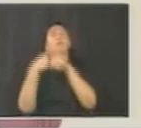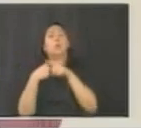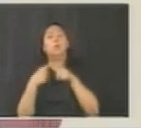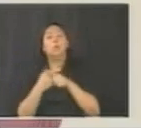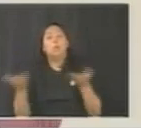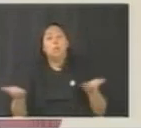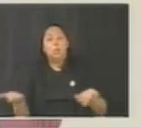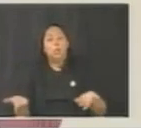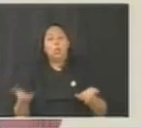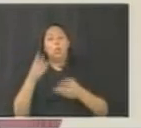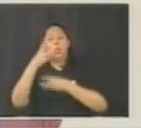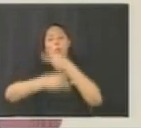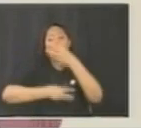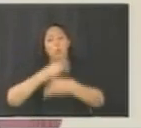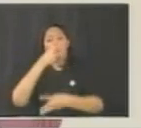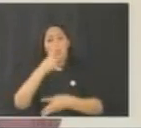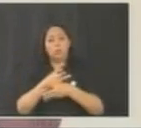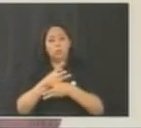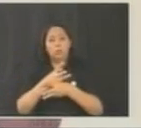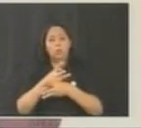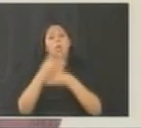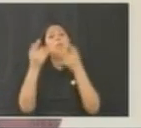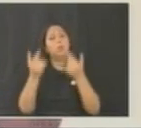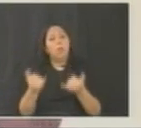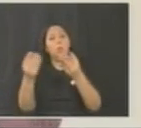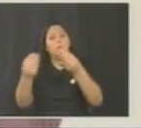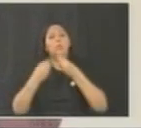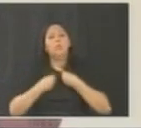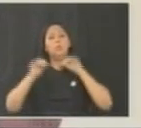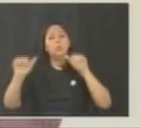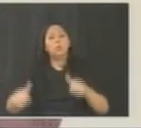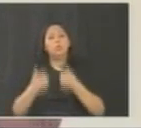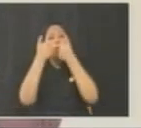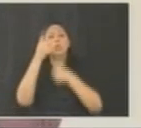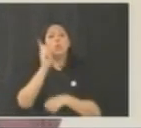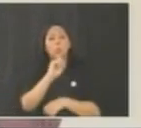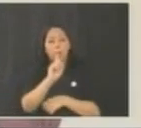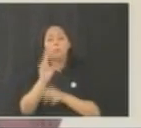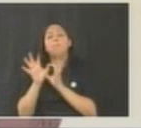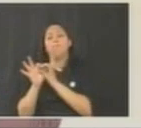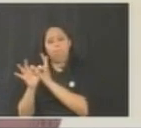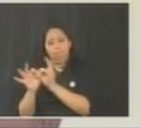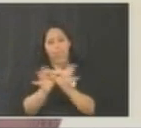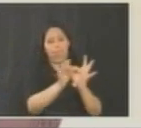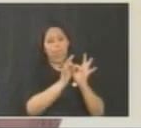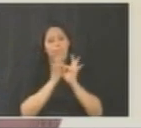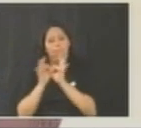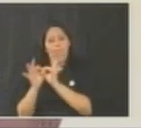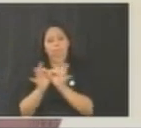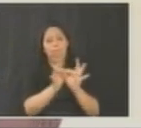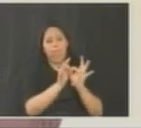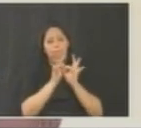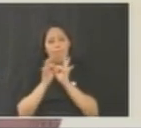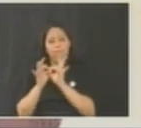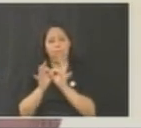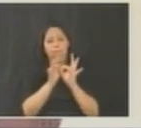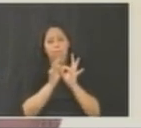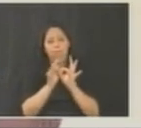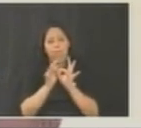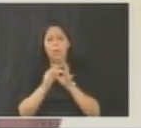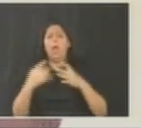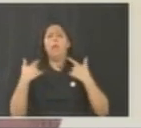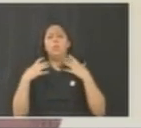nangyayari, ang hamon sa atin ay magsama-sama. Paigtingin ang